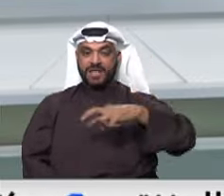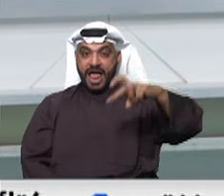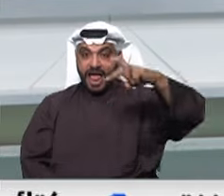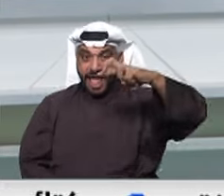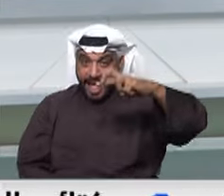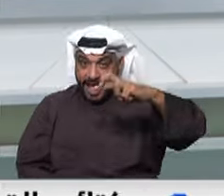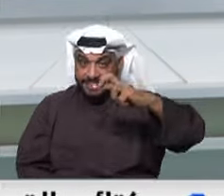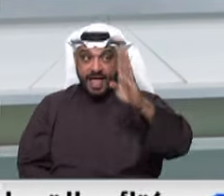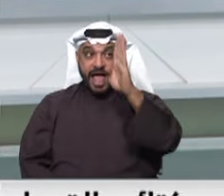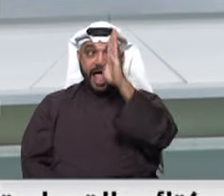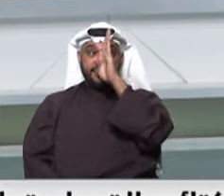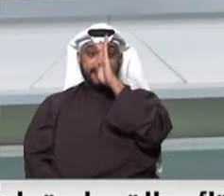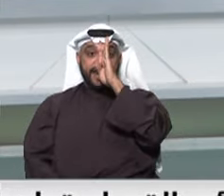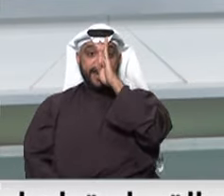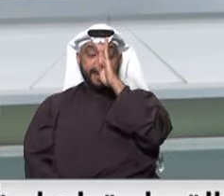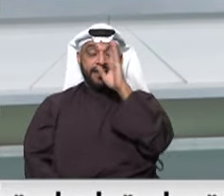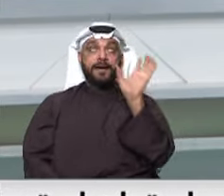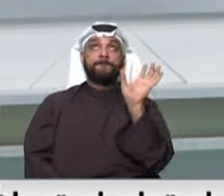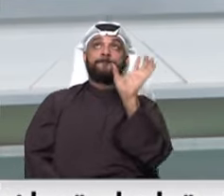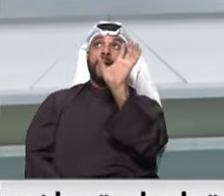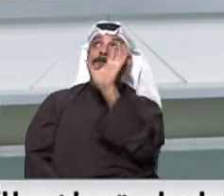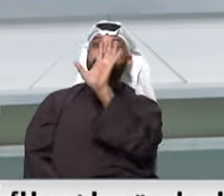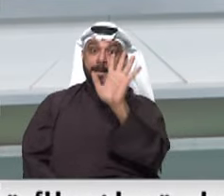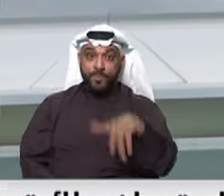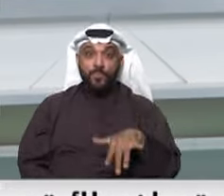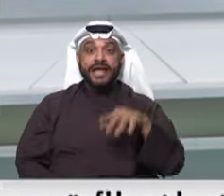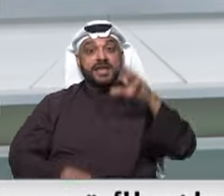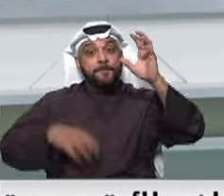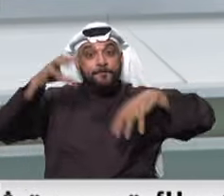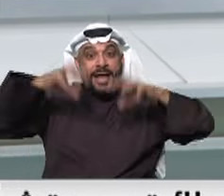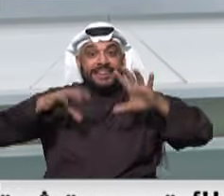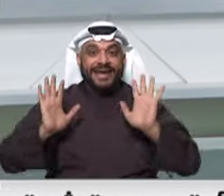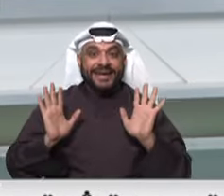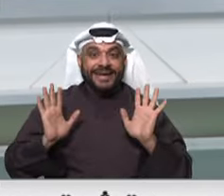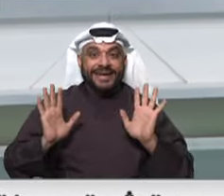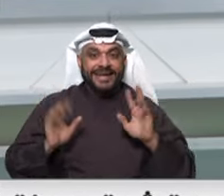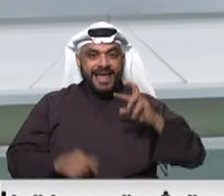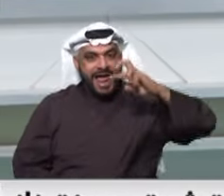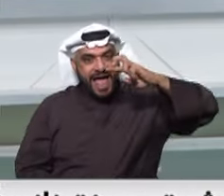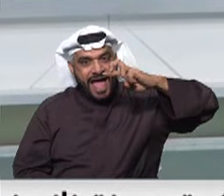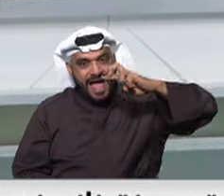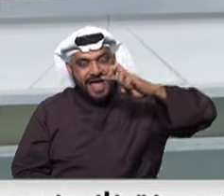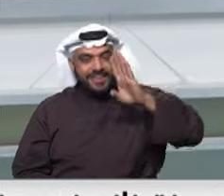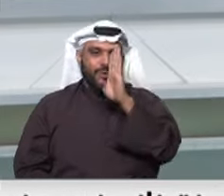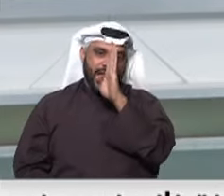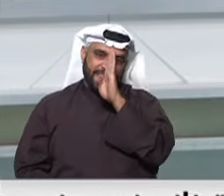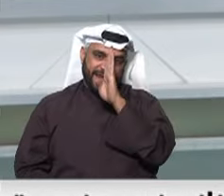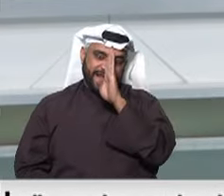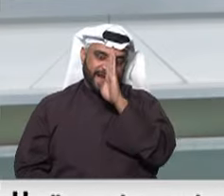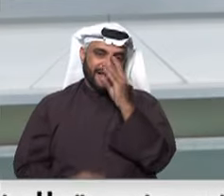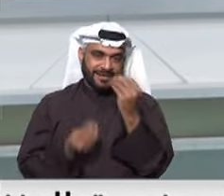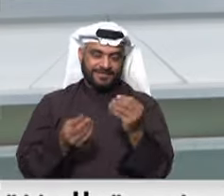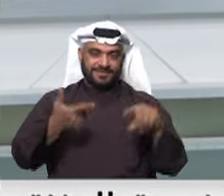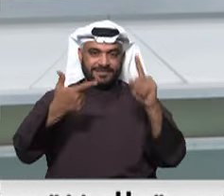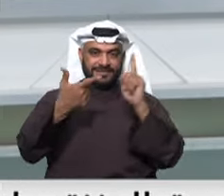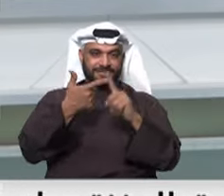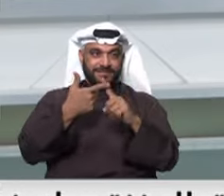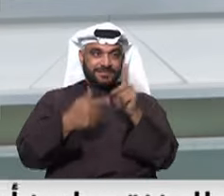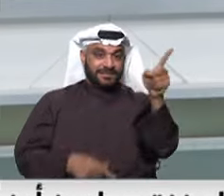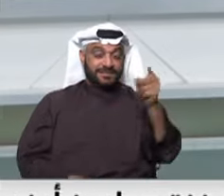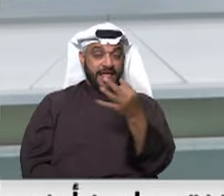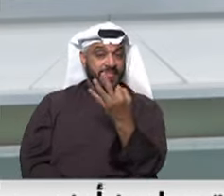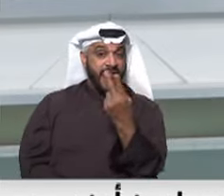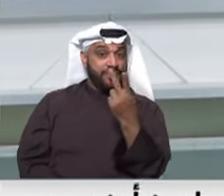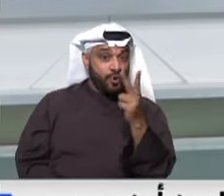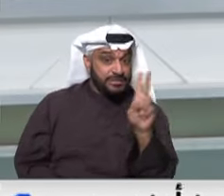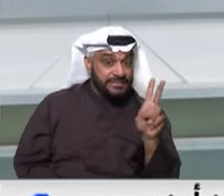والاثنين غائمة إلى غائمة جزئيا، فرص الأمطار خفيفة متفرقة محدودة على بعض المناطق، العظمى متوقعة 23، الصغرى